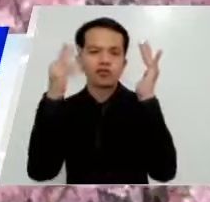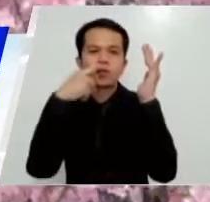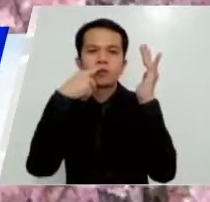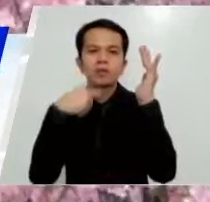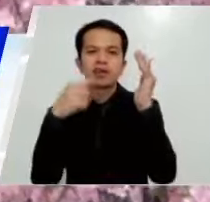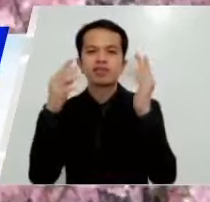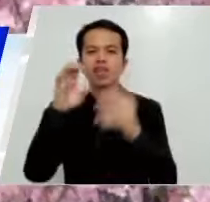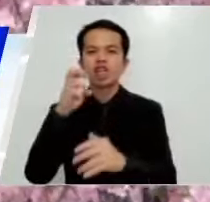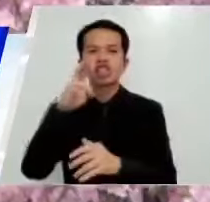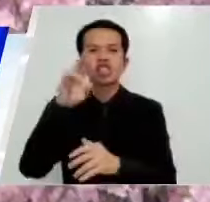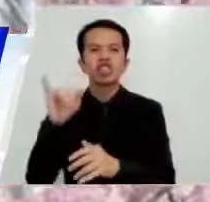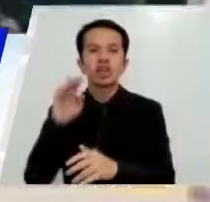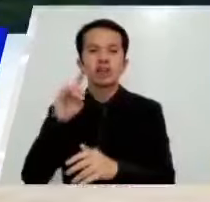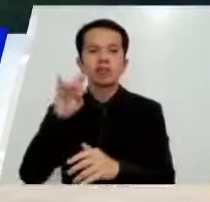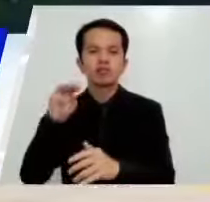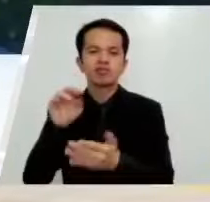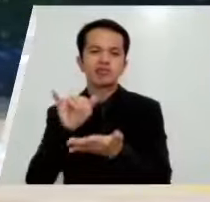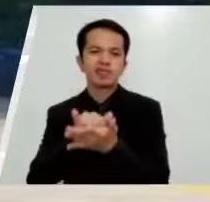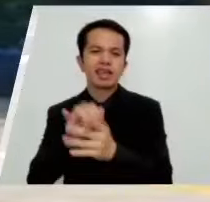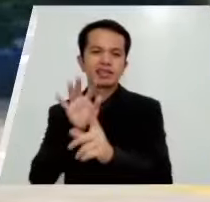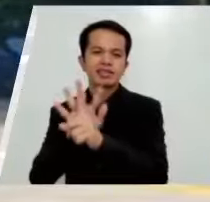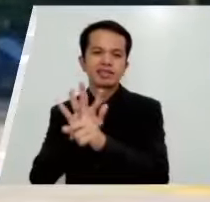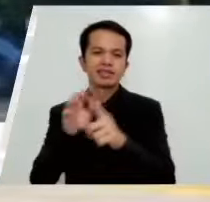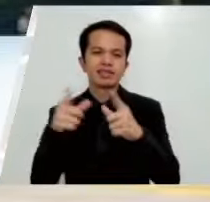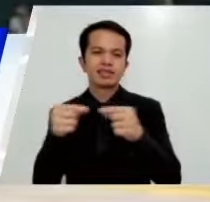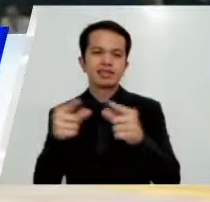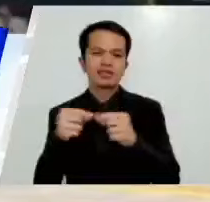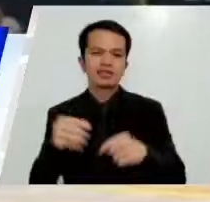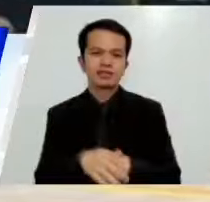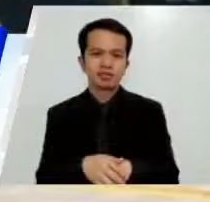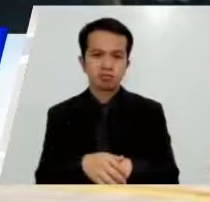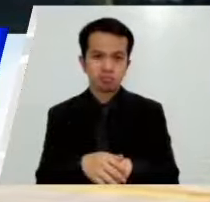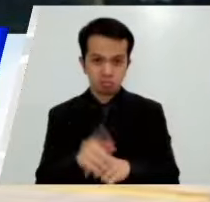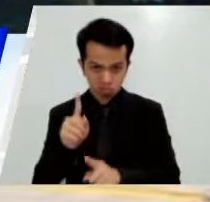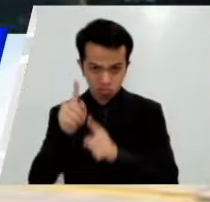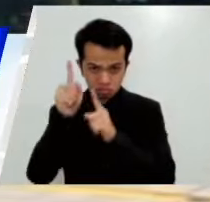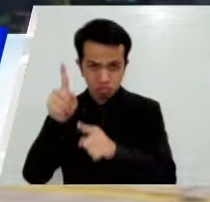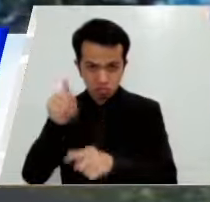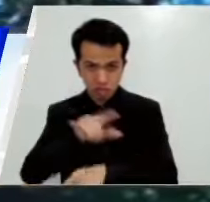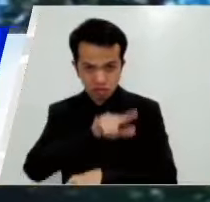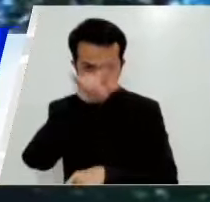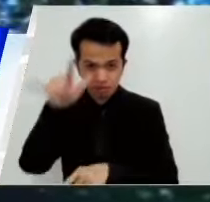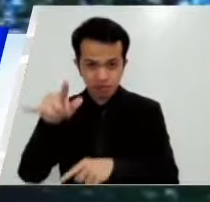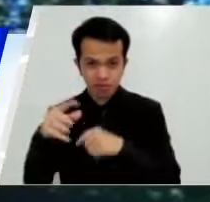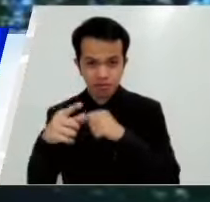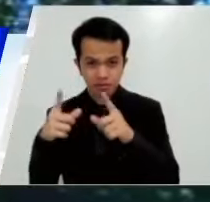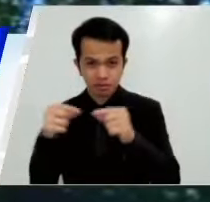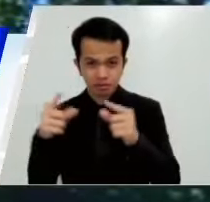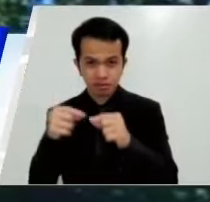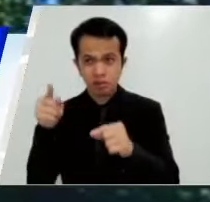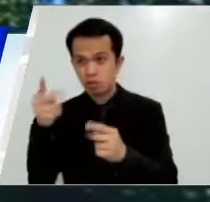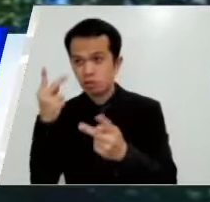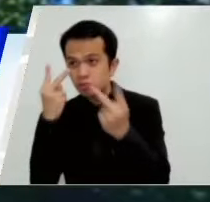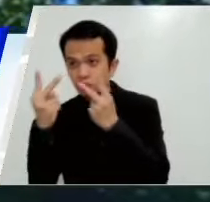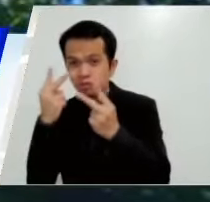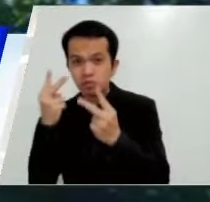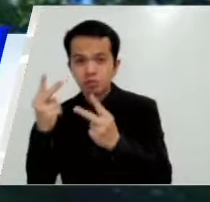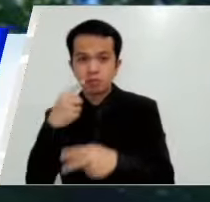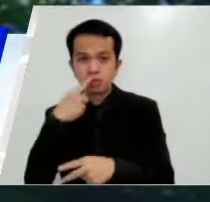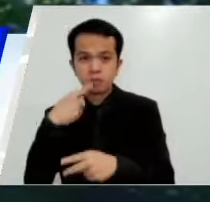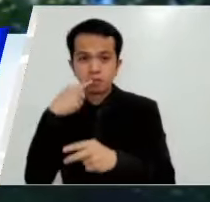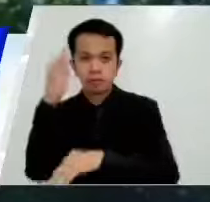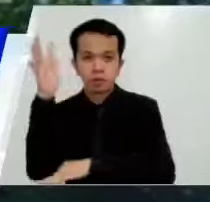bulaklak sa Japan. Pero hindi na kailangan mag-Japan para makakita ng mga namumukadkad na kulay rosas na bulaklak. Meron din yan